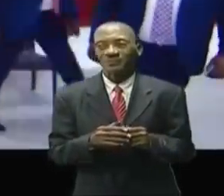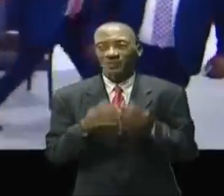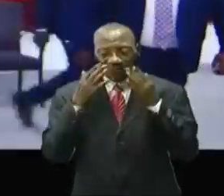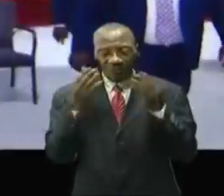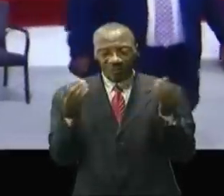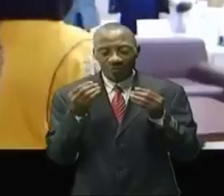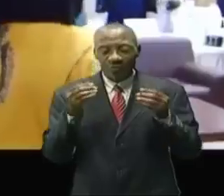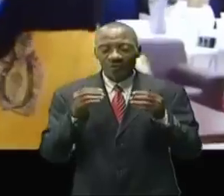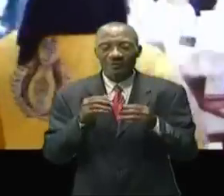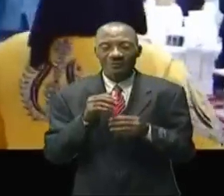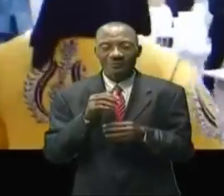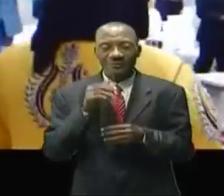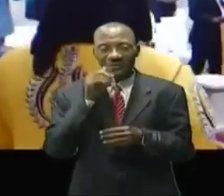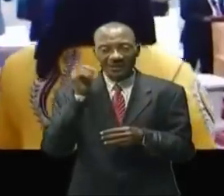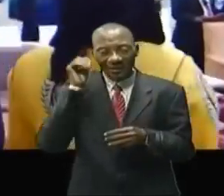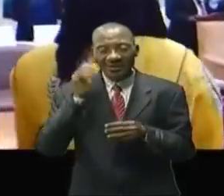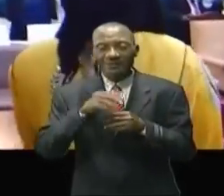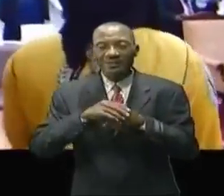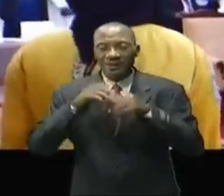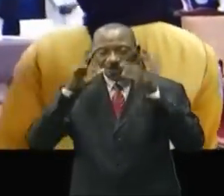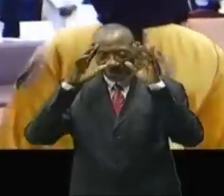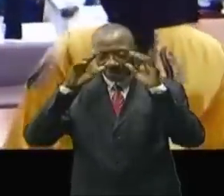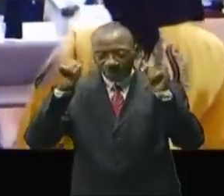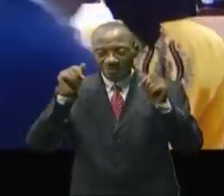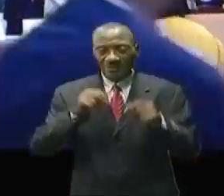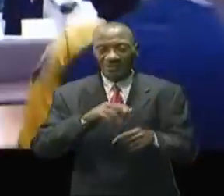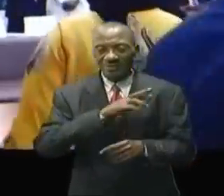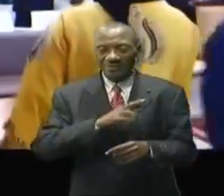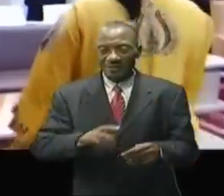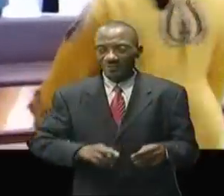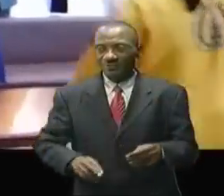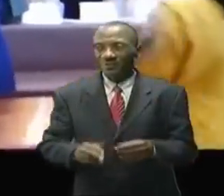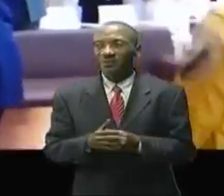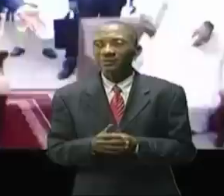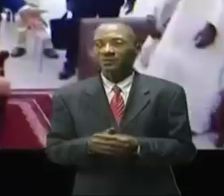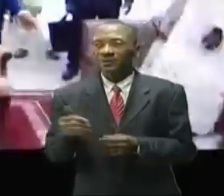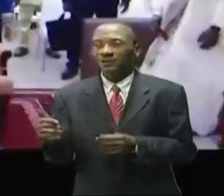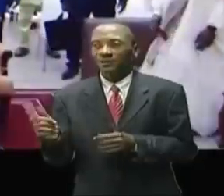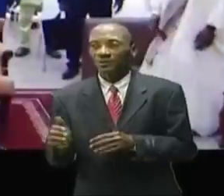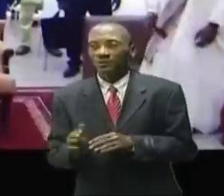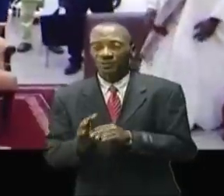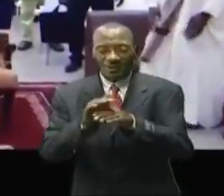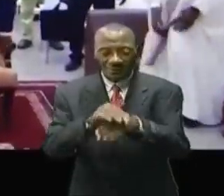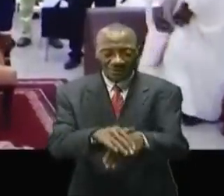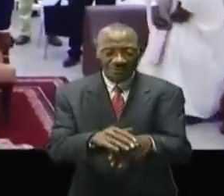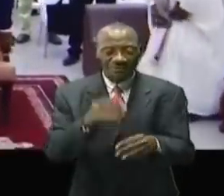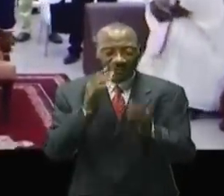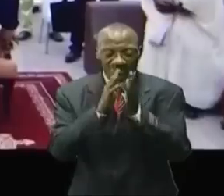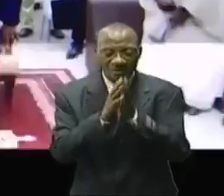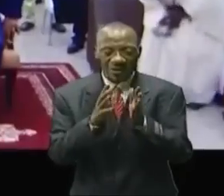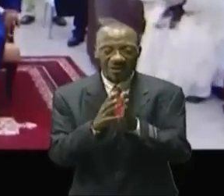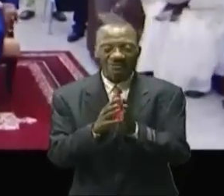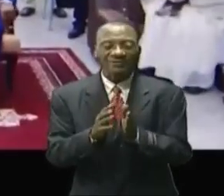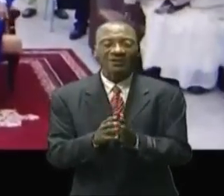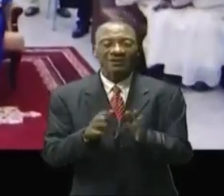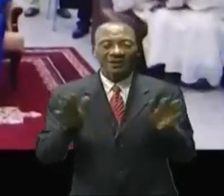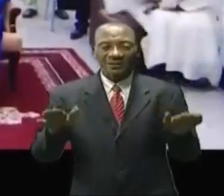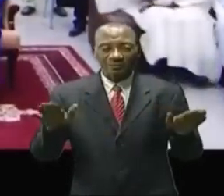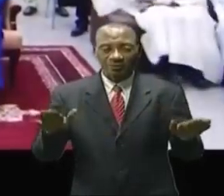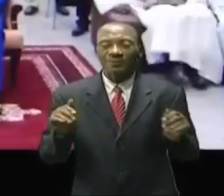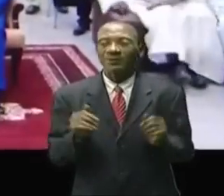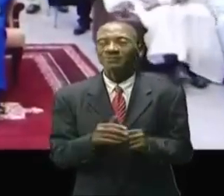mouton. À son arrivée, le chef de l'État a été accueilli par les imams représentant toute la